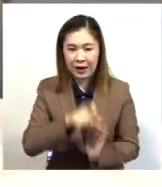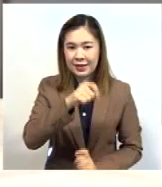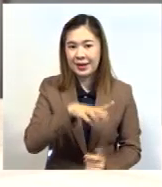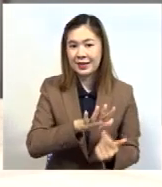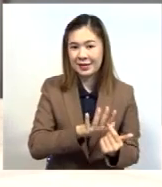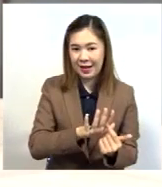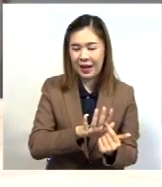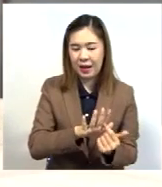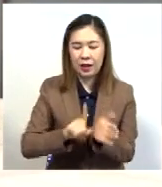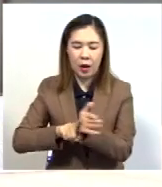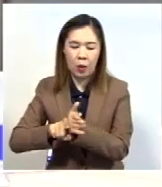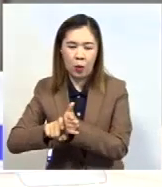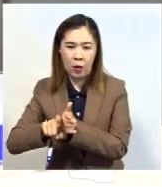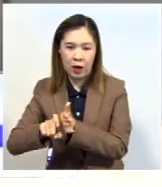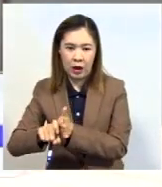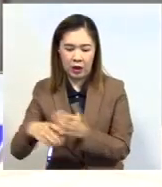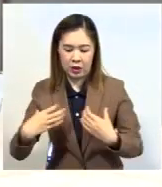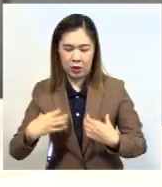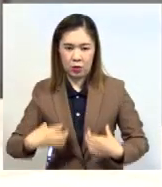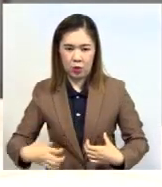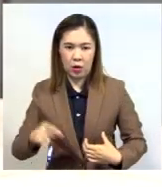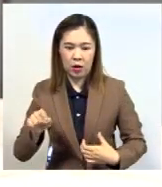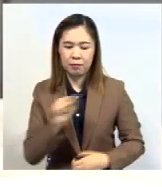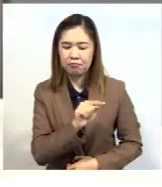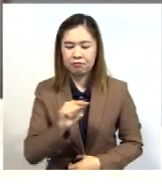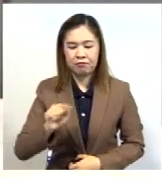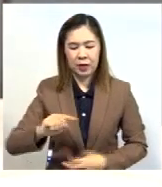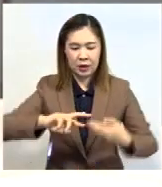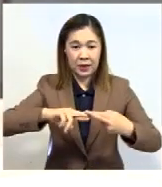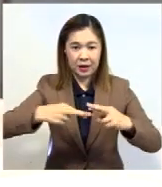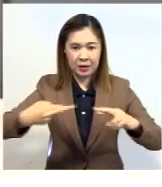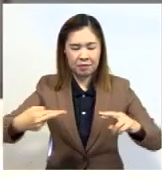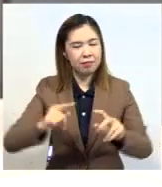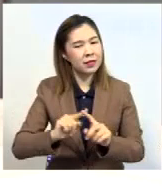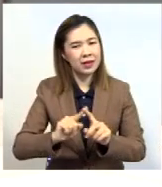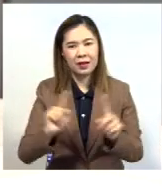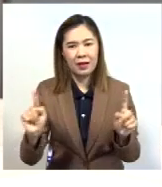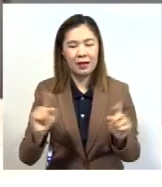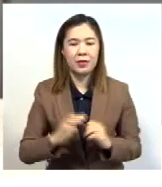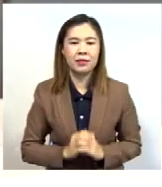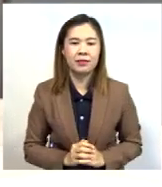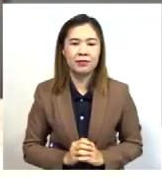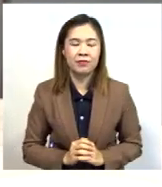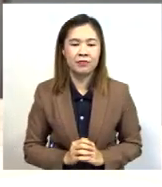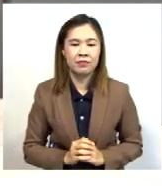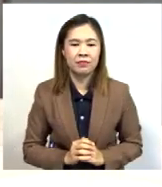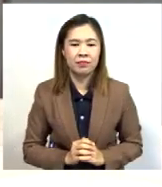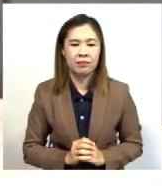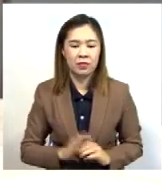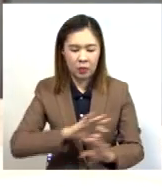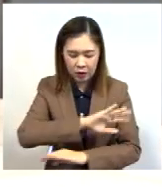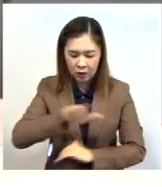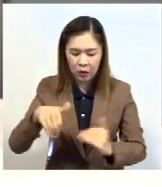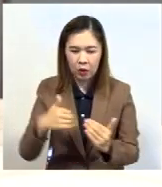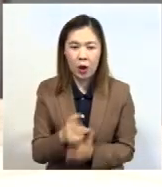ไวรัสอู่ฮั่นเนี่ยมีลำดับที่ต่างพันธุกรรมกันนะครับเพราะฉะนั้นโดยภาพรวมเนี่ยยังต้